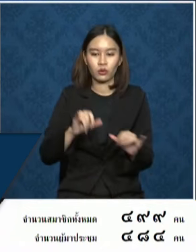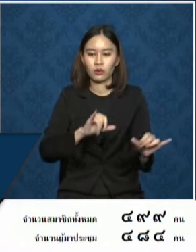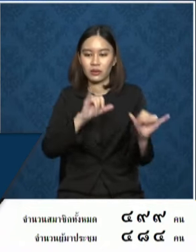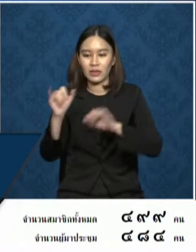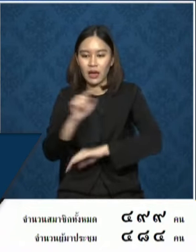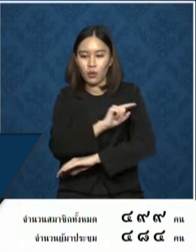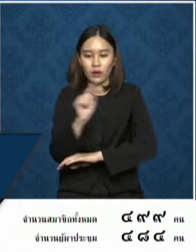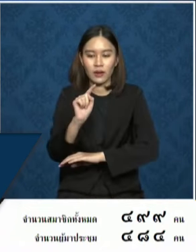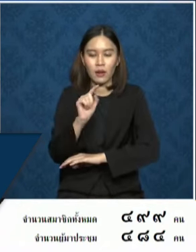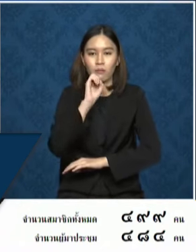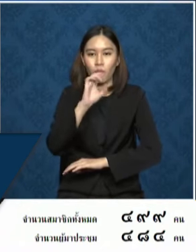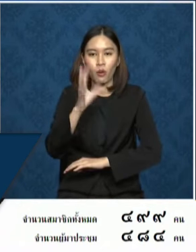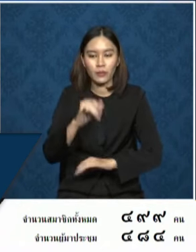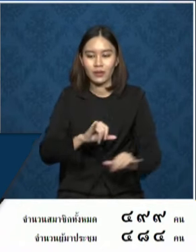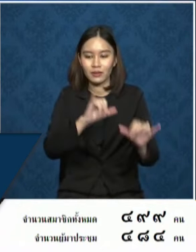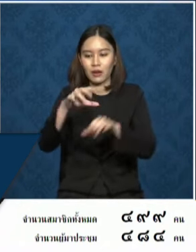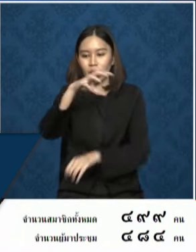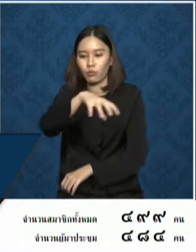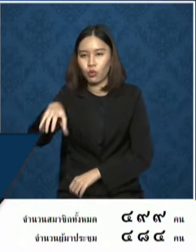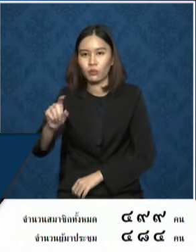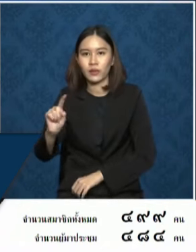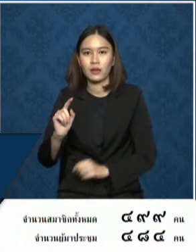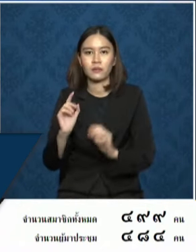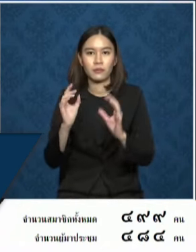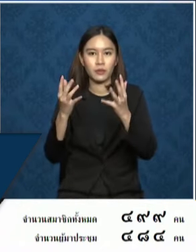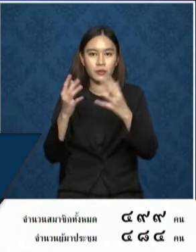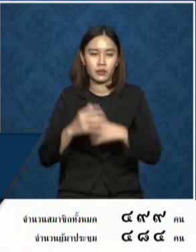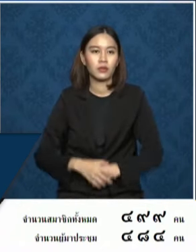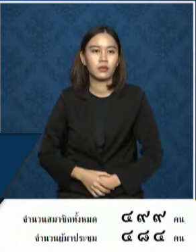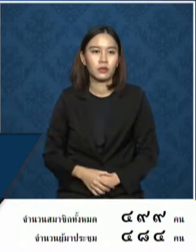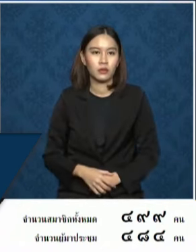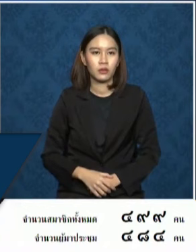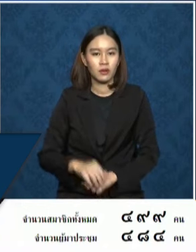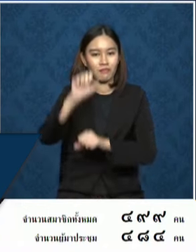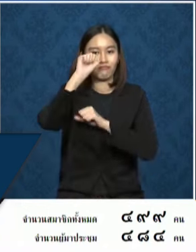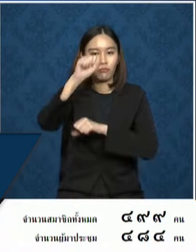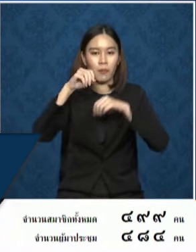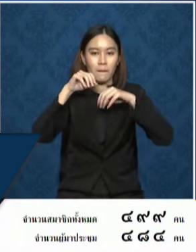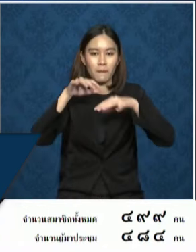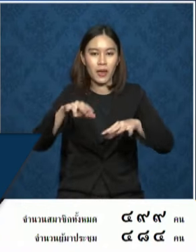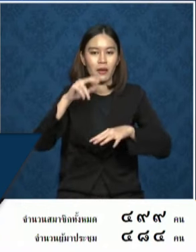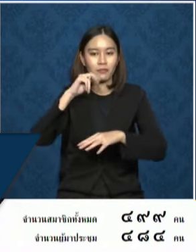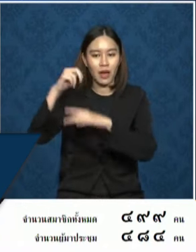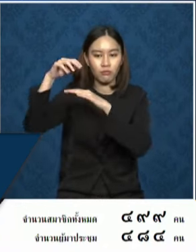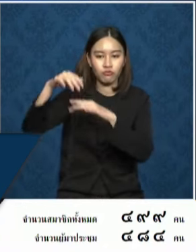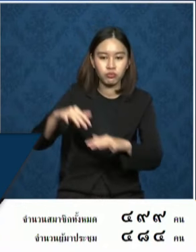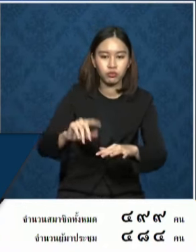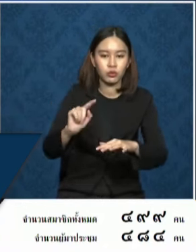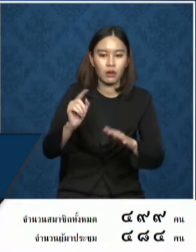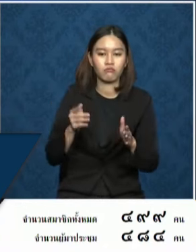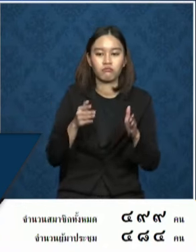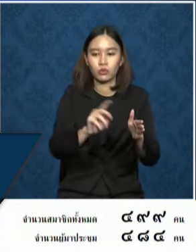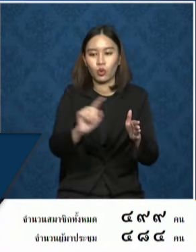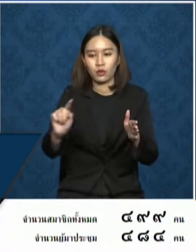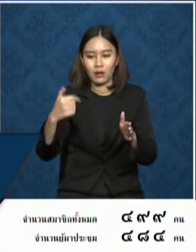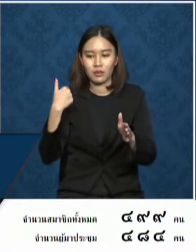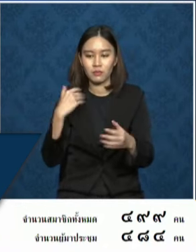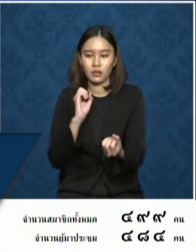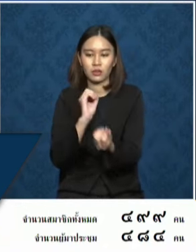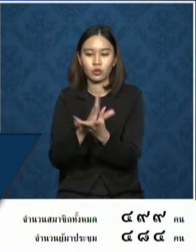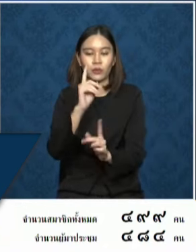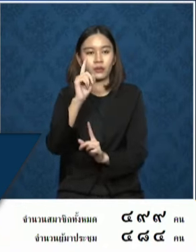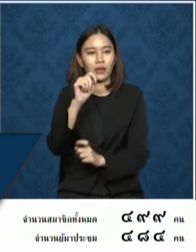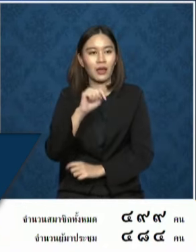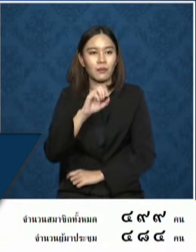ไหร่อพยพไปที่ไหนประกาศที่เตือนว่าน้ำจะไหลผ่านทางก็ไม่บอกครับว่าเส้นไหนที่จะมีความ